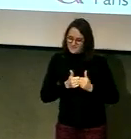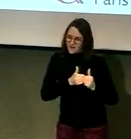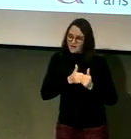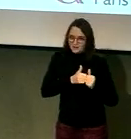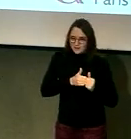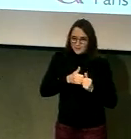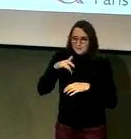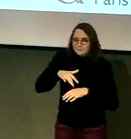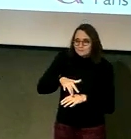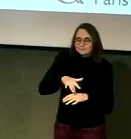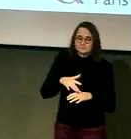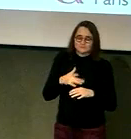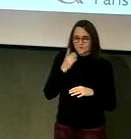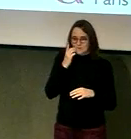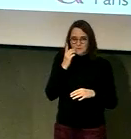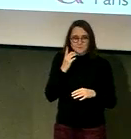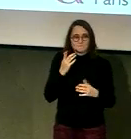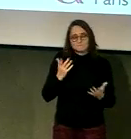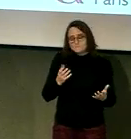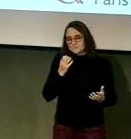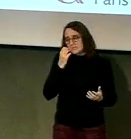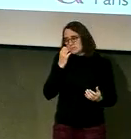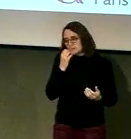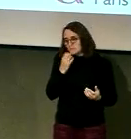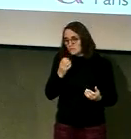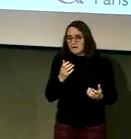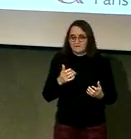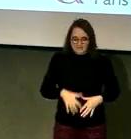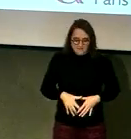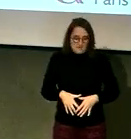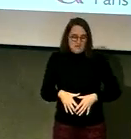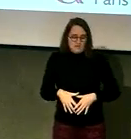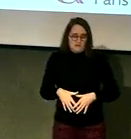consommation. Et souvent, la grossesse,